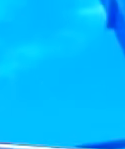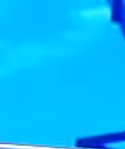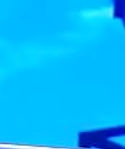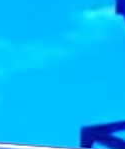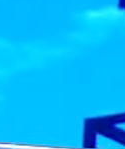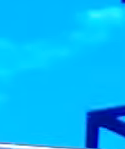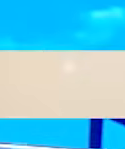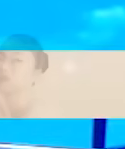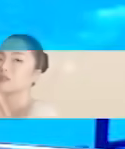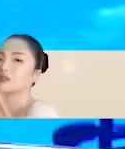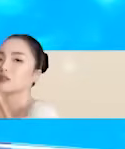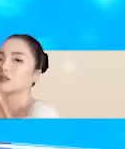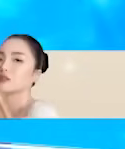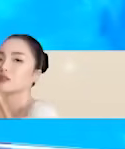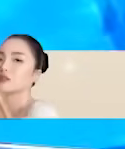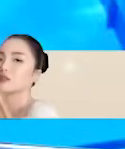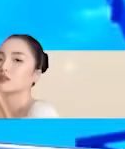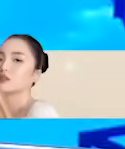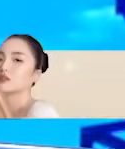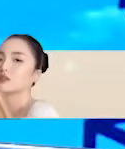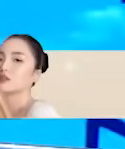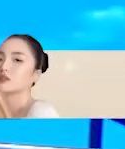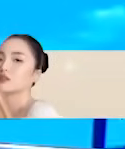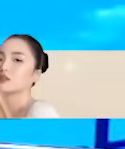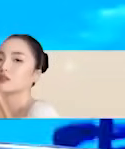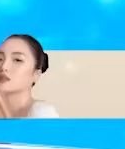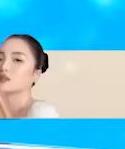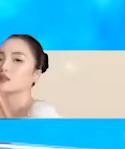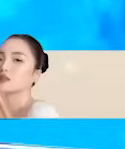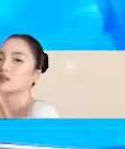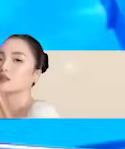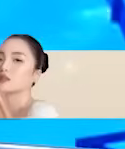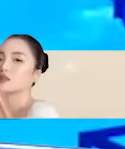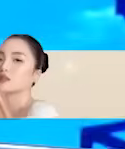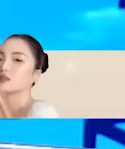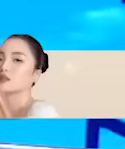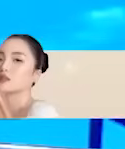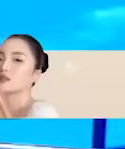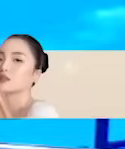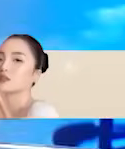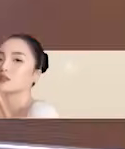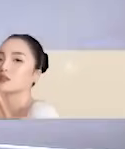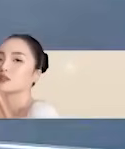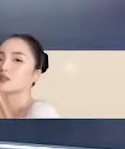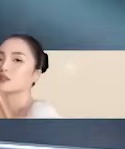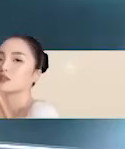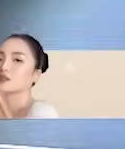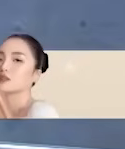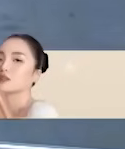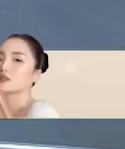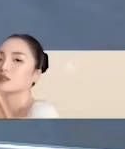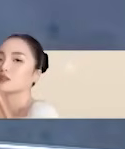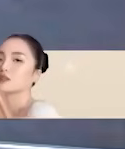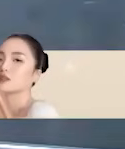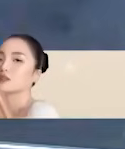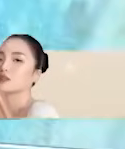Pemirsa, 4 hari air pam mati, warga Kampung Bali Duri Kepa Jakarta Barat mengalami krisis air bersih. Warga harus mengeluarkan